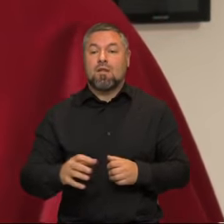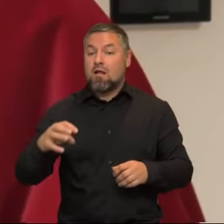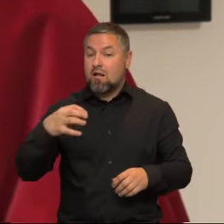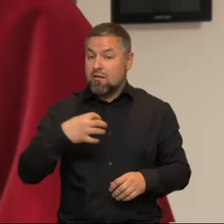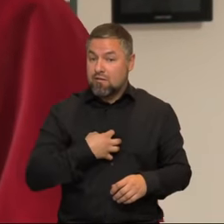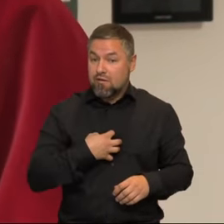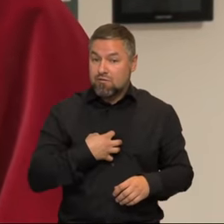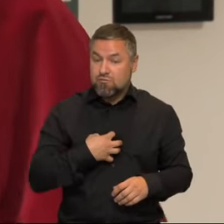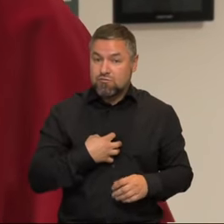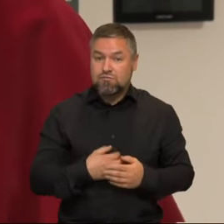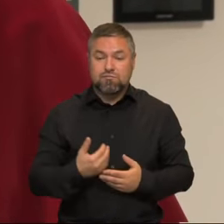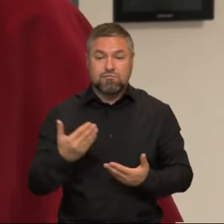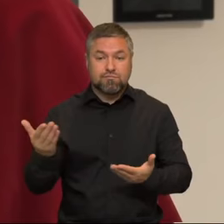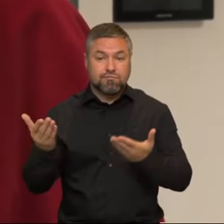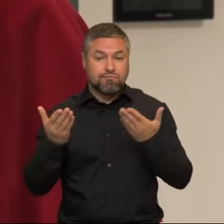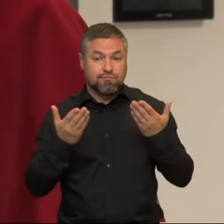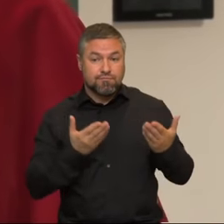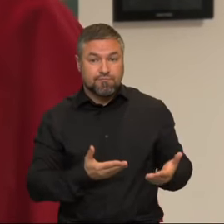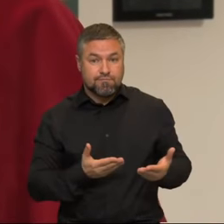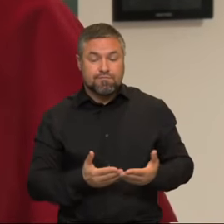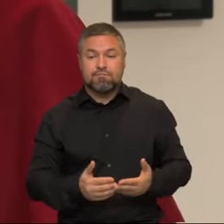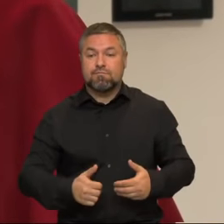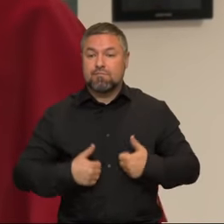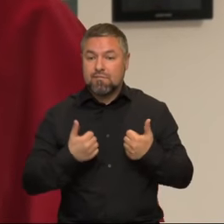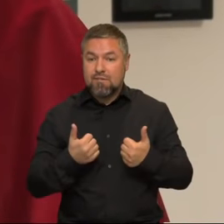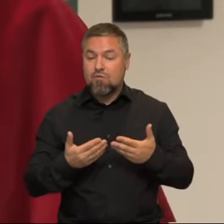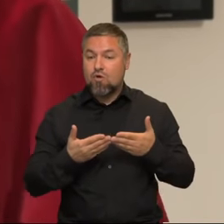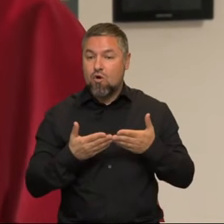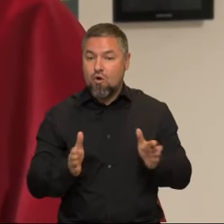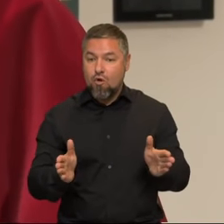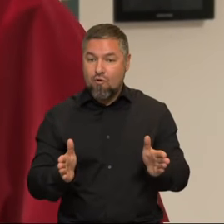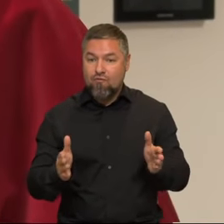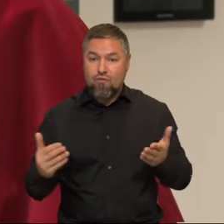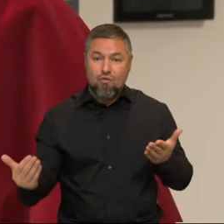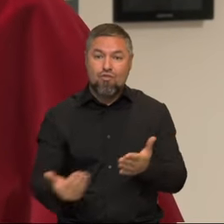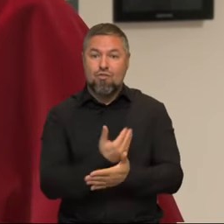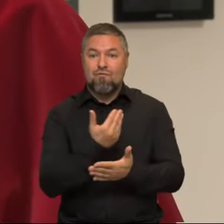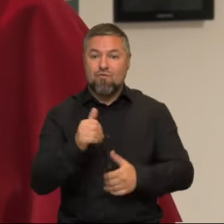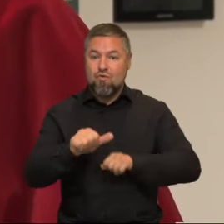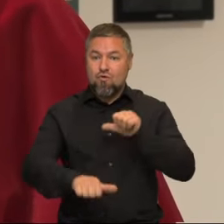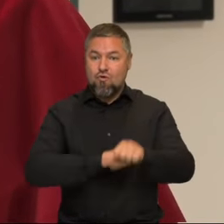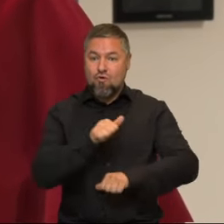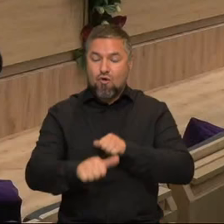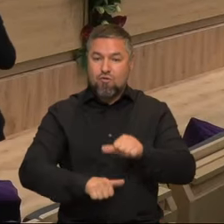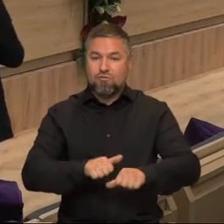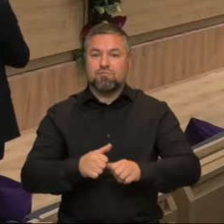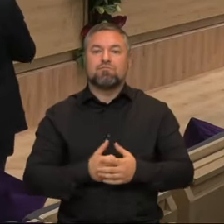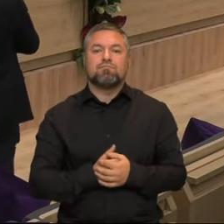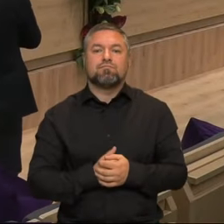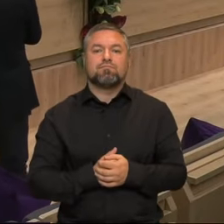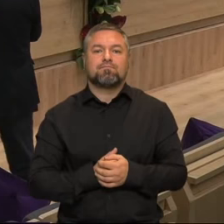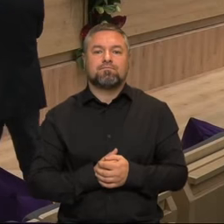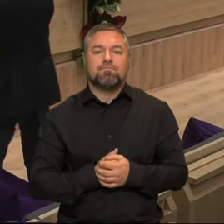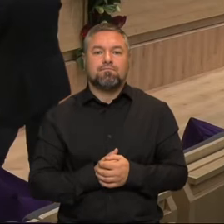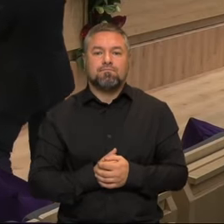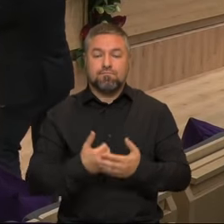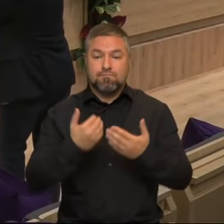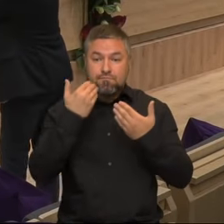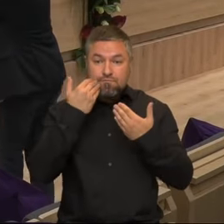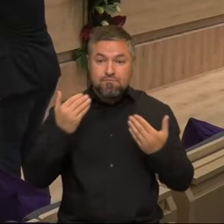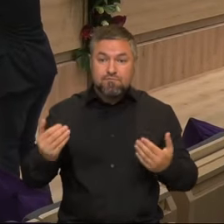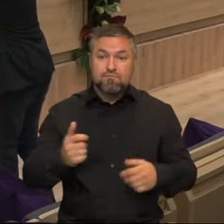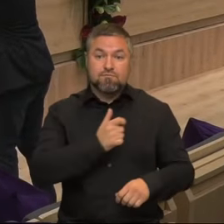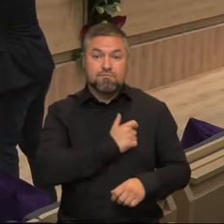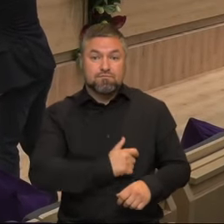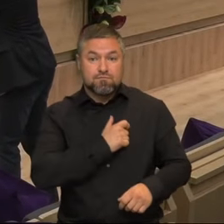magnificencję rektora bardzo proszę o otwarcie nowego roku akademickiego. Dziękuję serdecznie